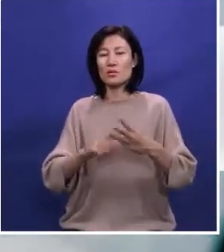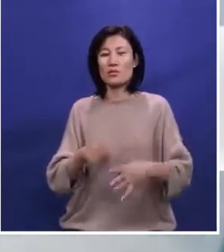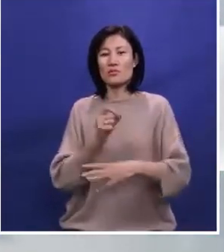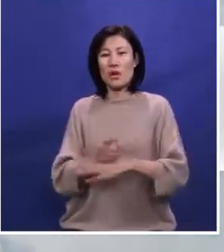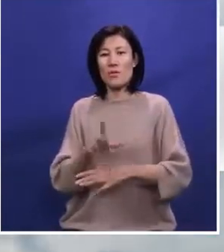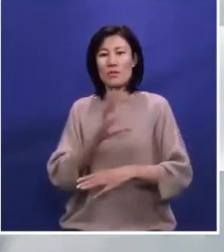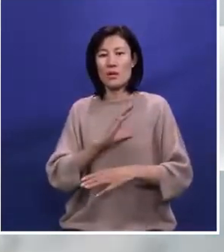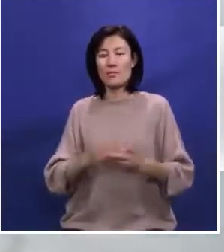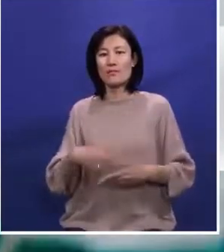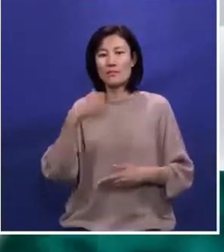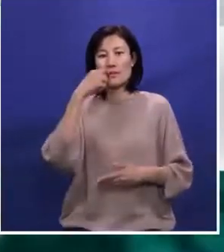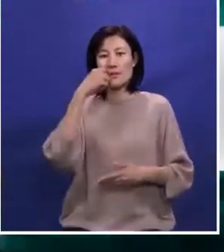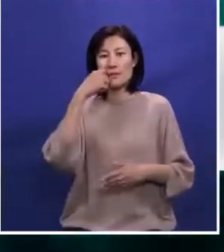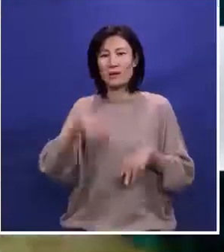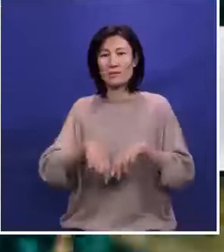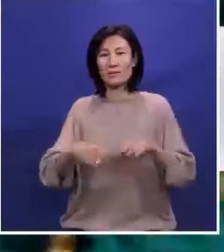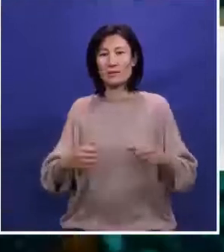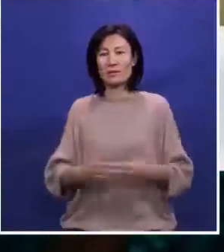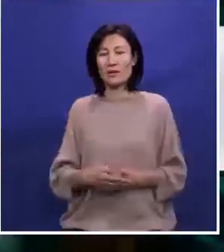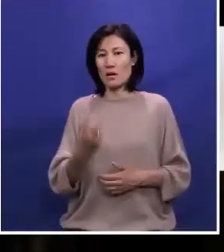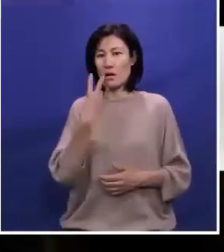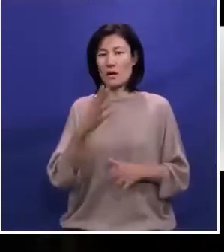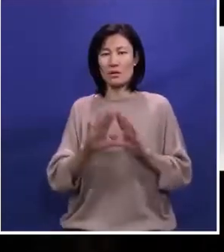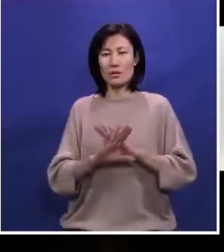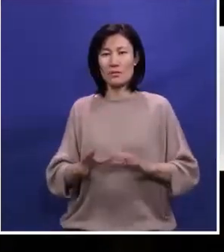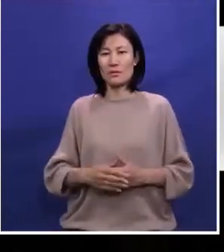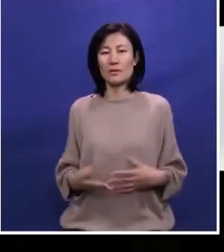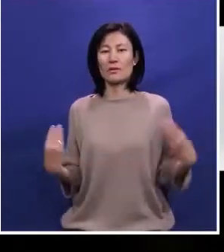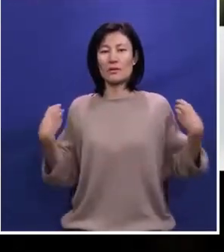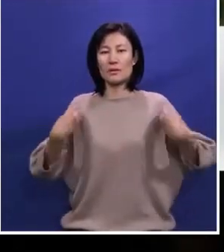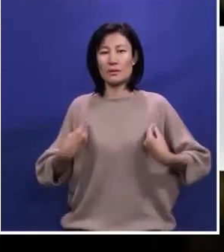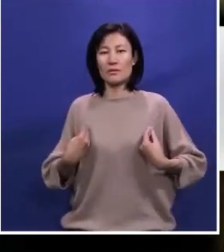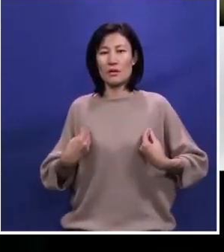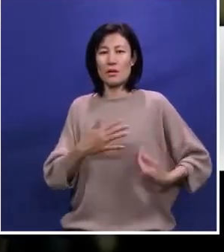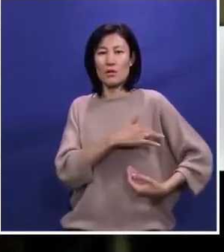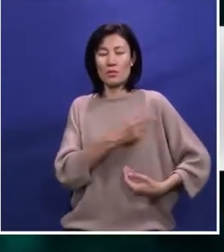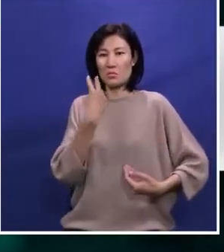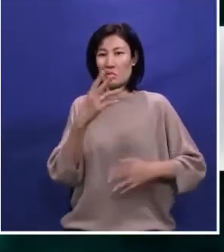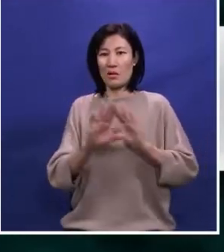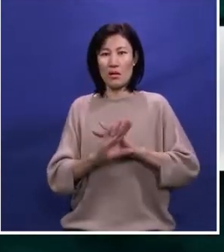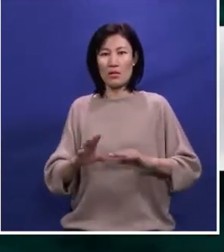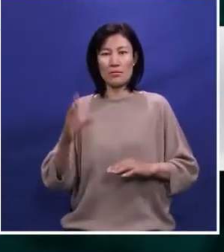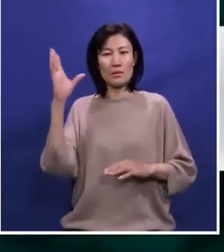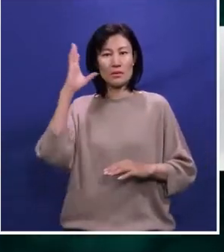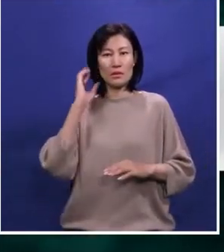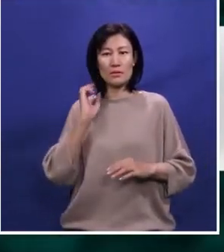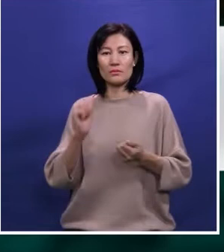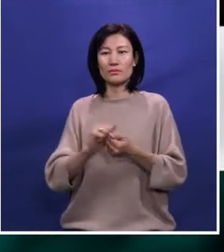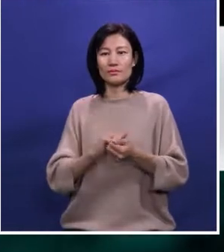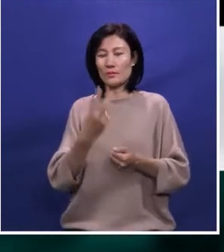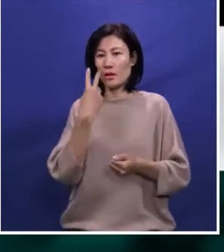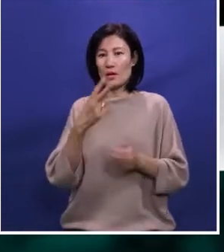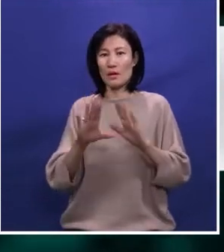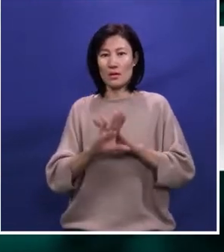қойыпты. Аяқ киімімді шешкенде аяғыма қарама, киімімді шешкенде қолтығыма қарама, шашымды жуғанда